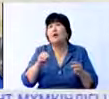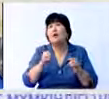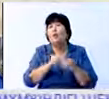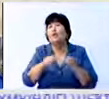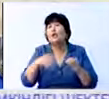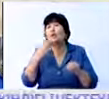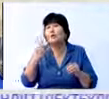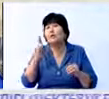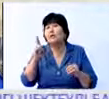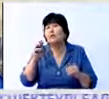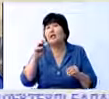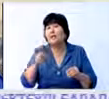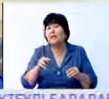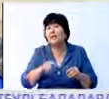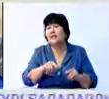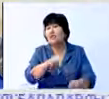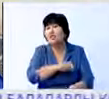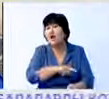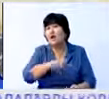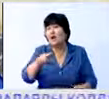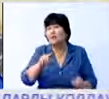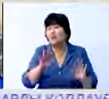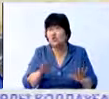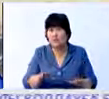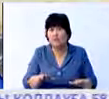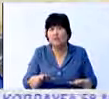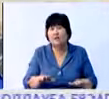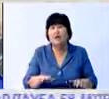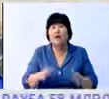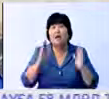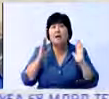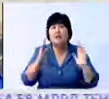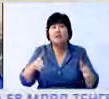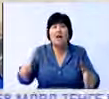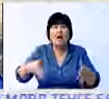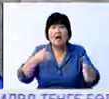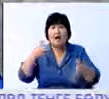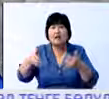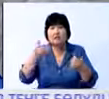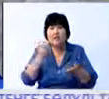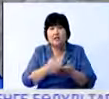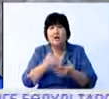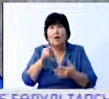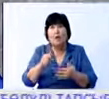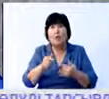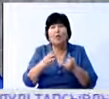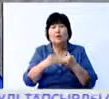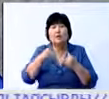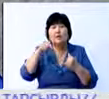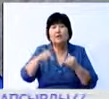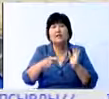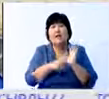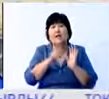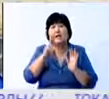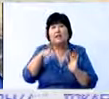километр шақырым жерде траншейлерді қазып жатыр. Оның 7 километрін қазып жатырмыз.